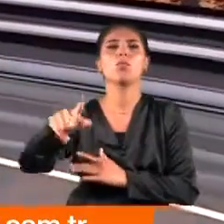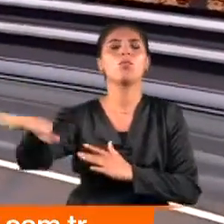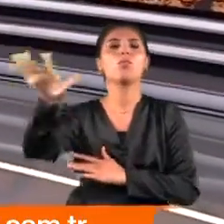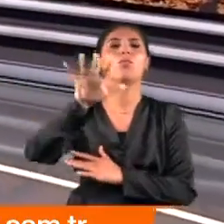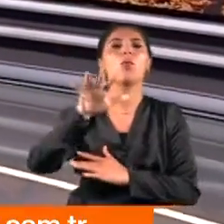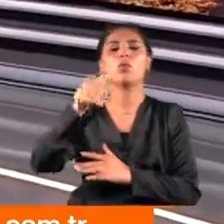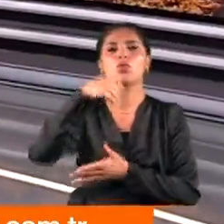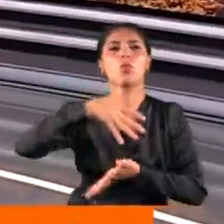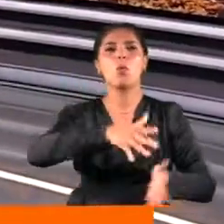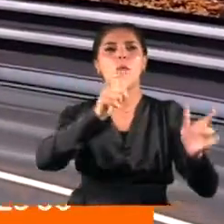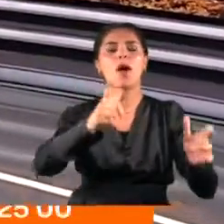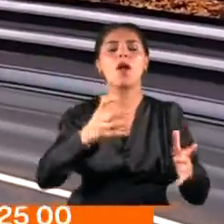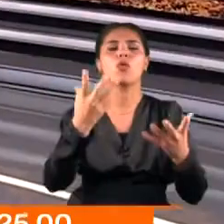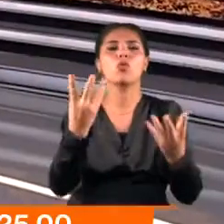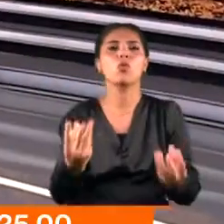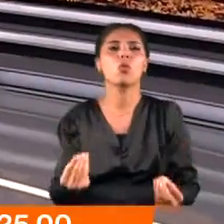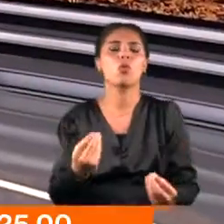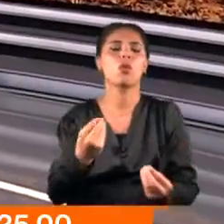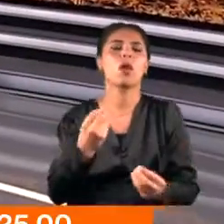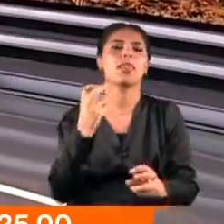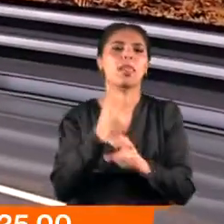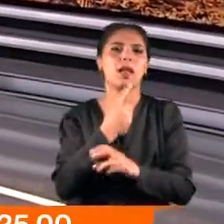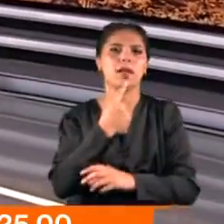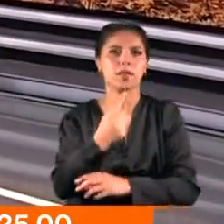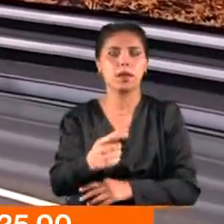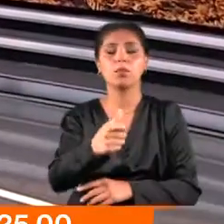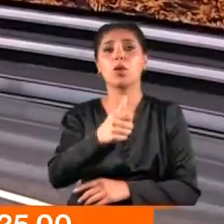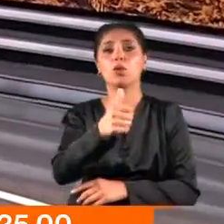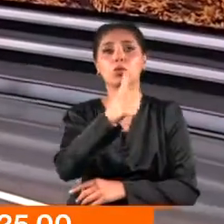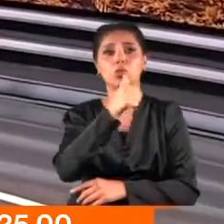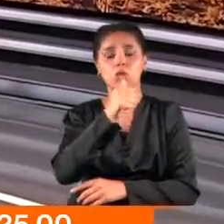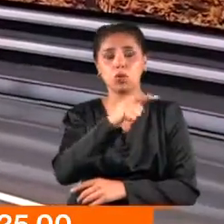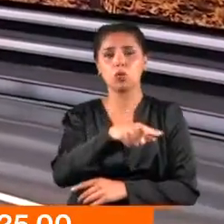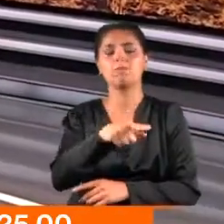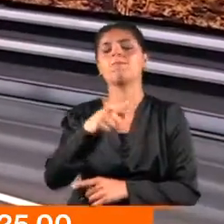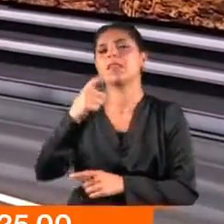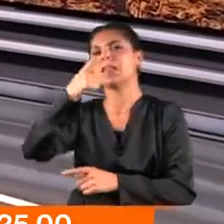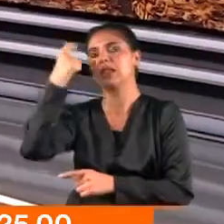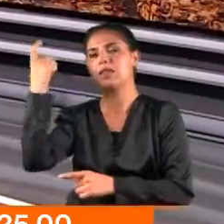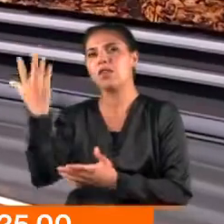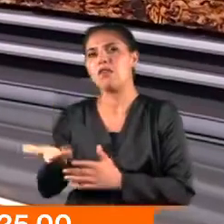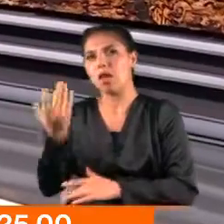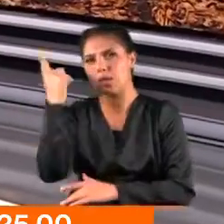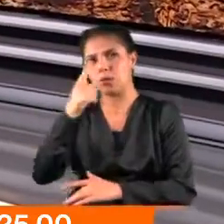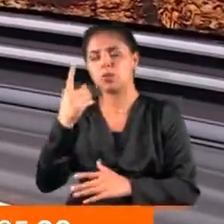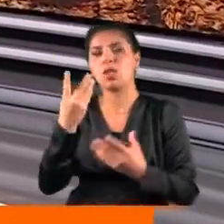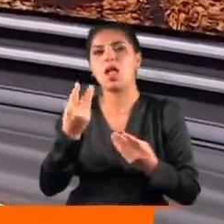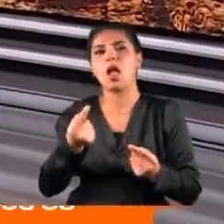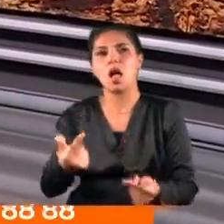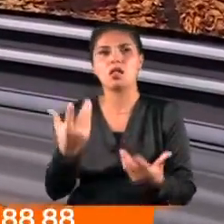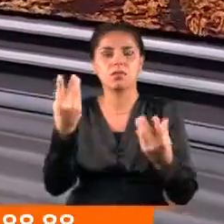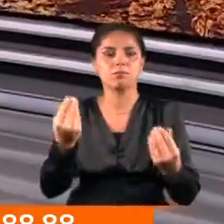da barajlar için kuraklık alarmı demek. Çünkü su miktarı sıcaklık derecesinin artmasıyla daha da buharlaşacak. Uzmanların uyarıları